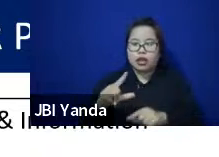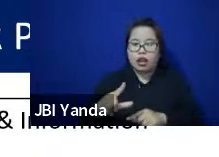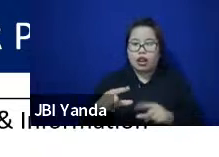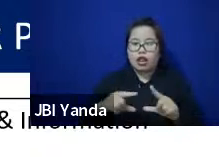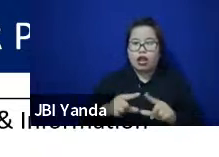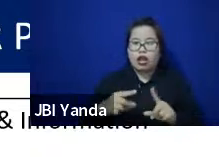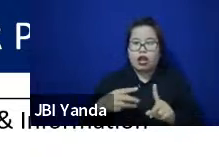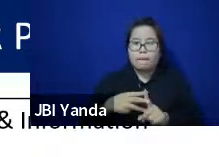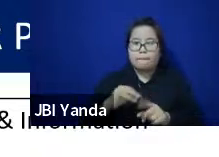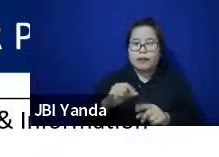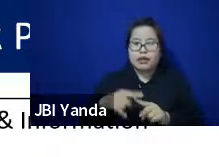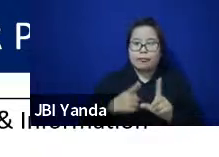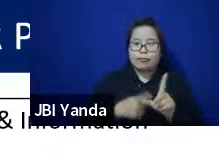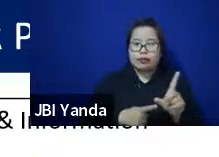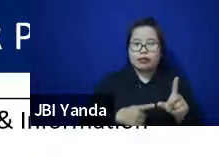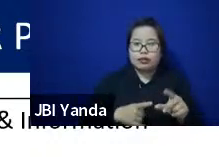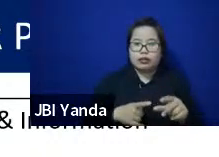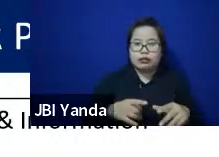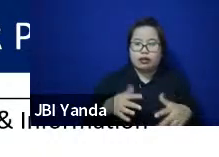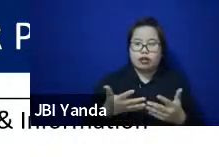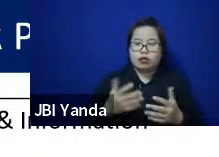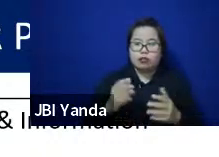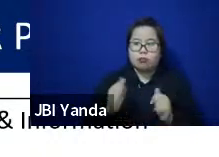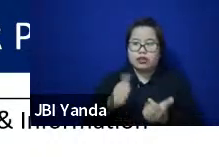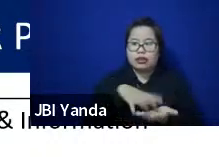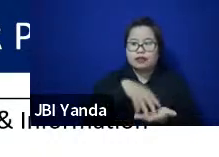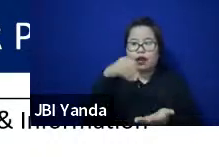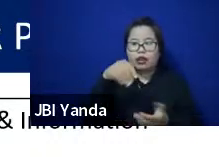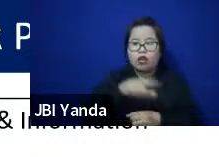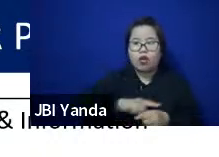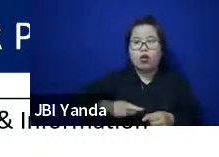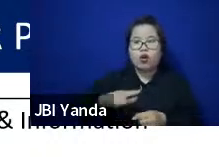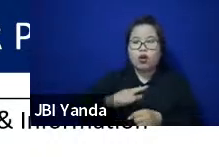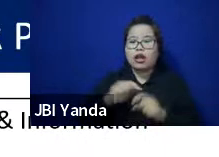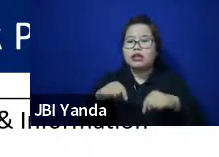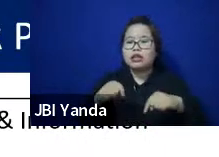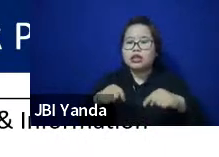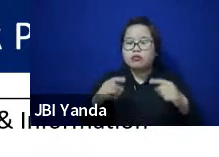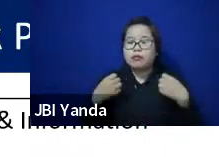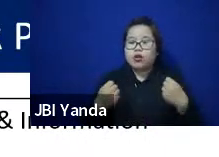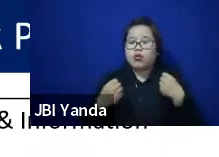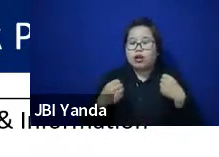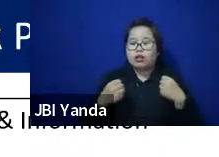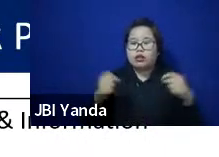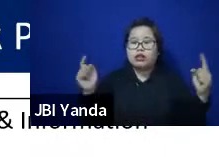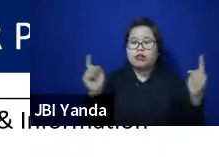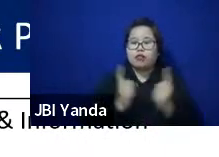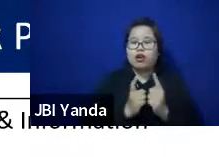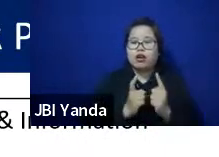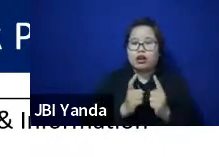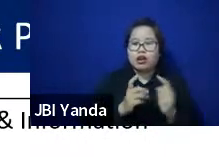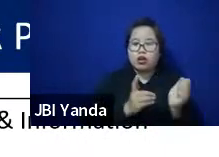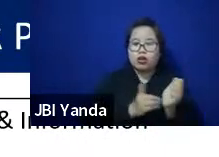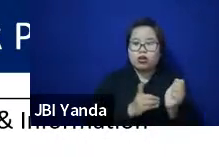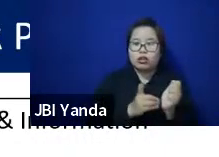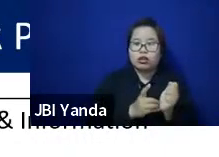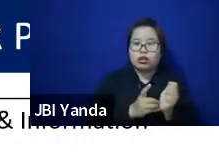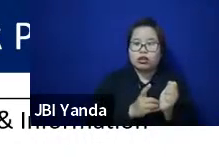health services baik sentral ataupun lokal. Nah, ini memperkuat tadi temuan dari Dr. Tiara dari KM tadi bagaimana fiskal